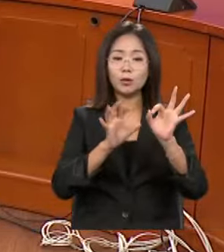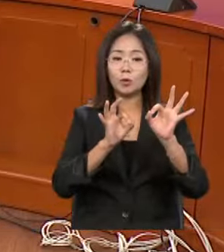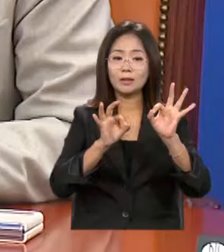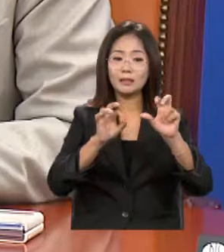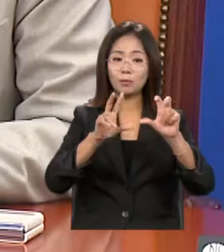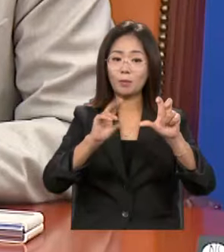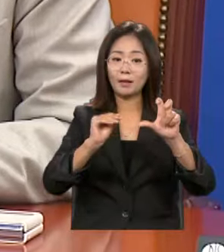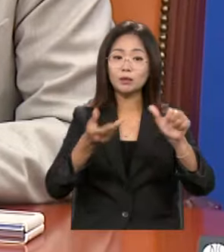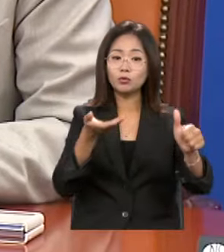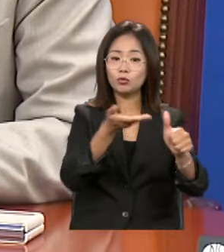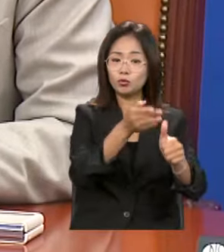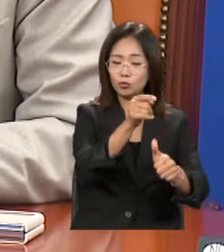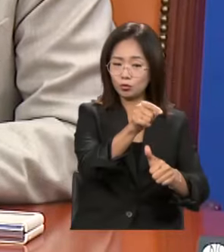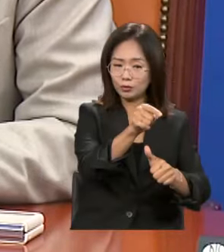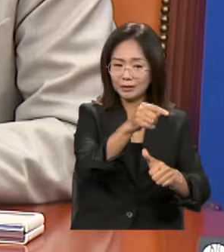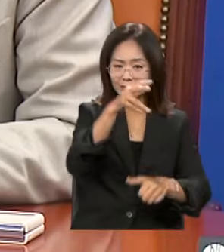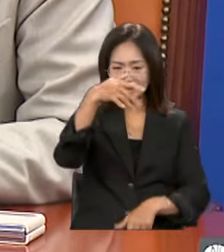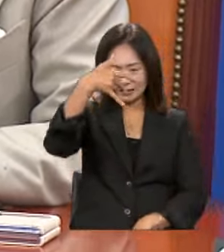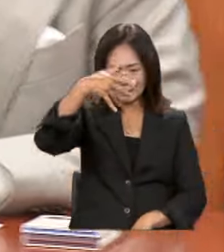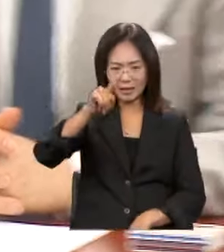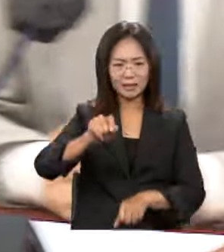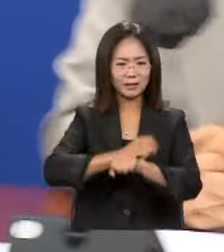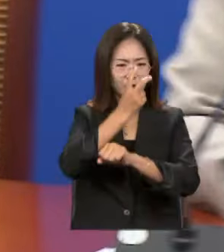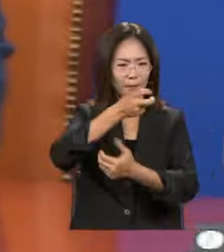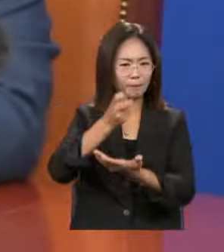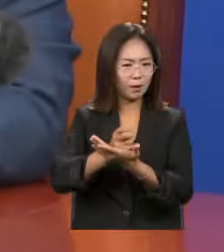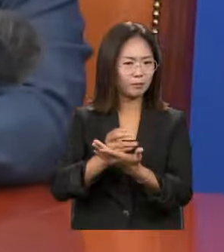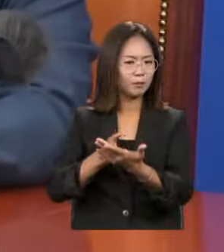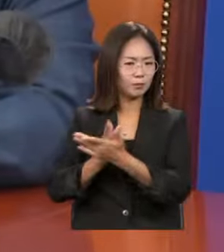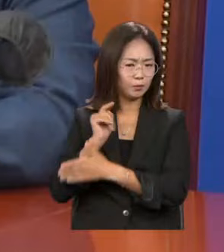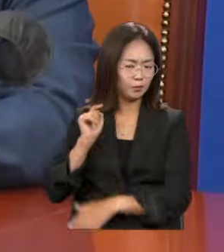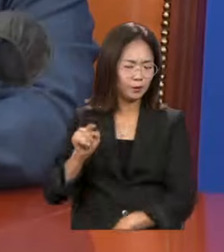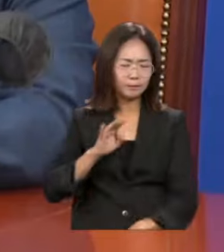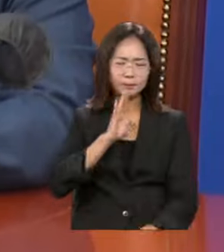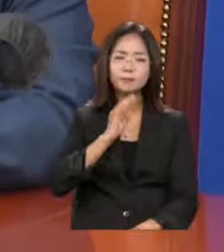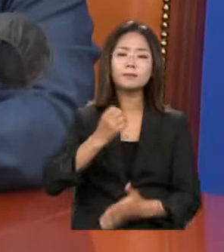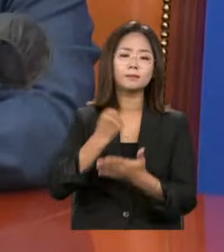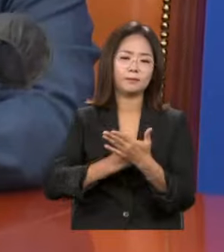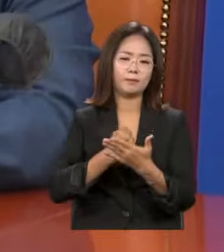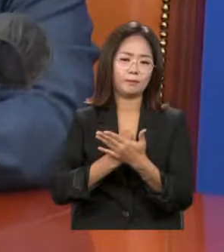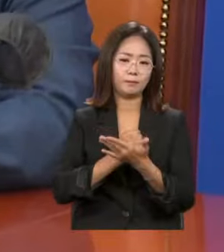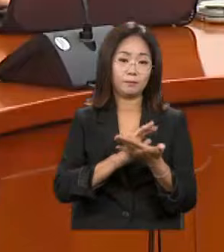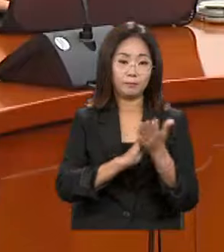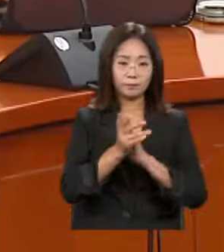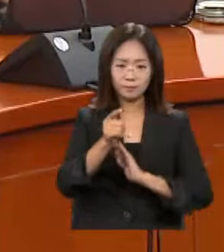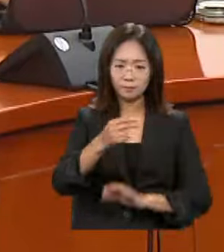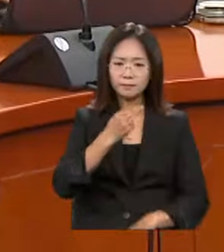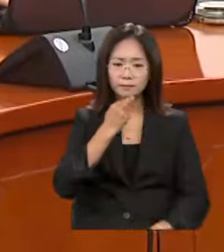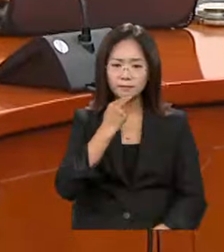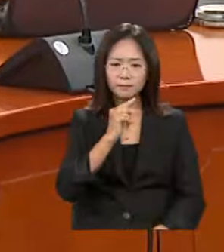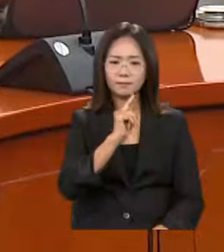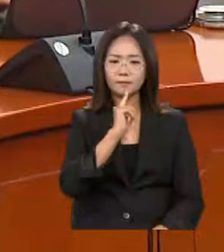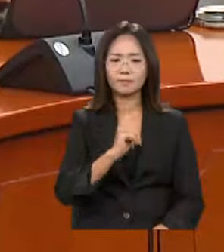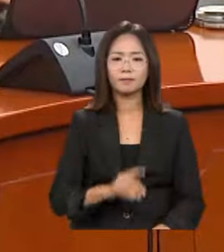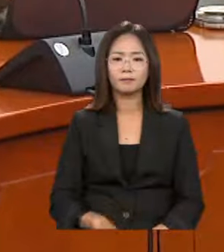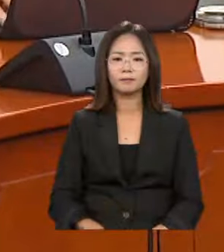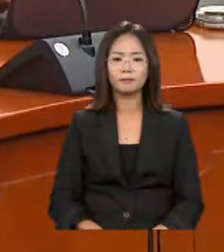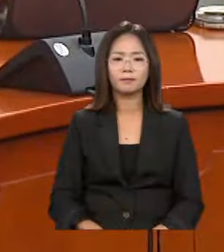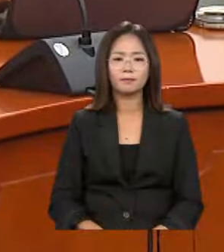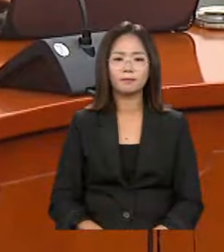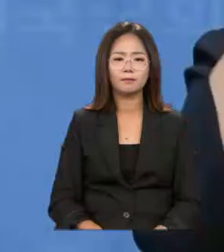민생회복 지원금 채병 특검법을 수용하지 않은 것에 대해선 변화할 기회를 스스로 걷어찼다고